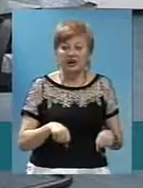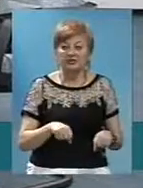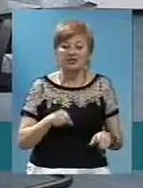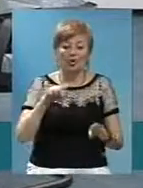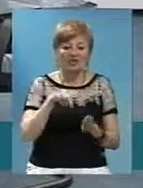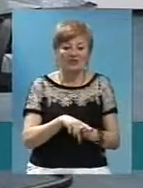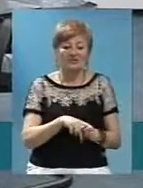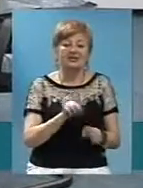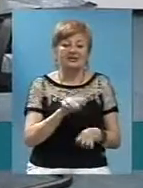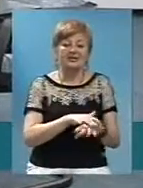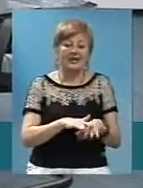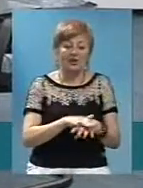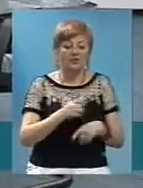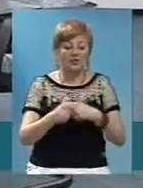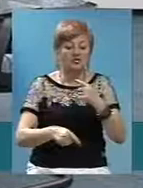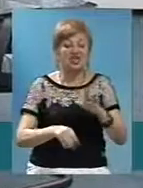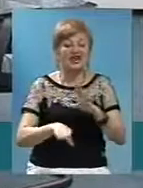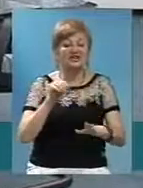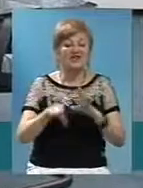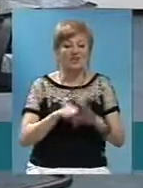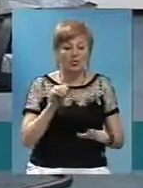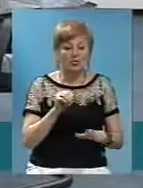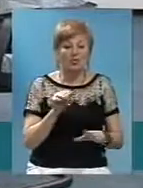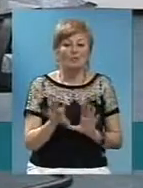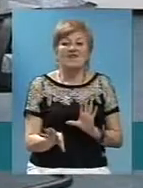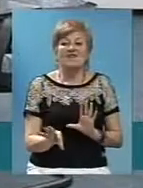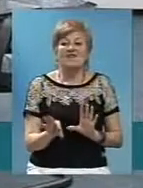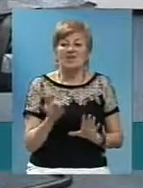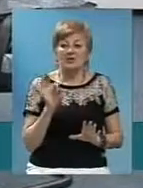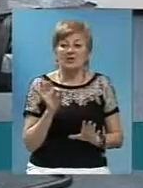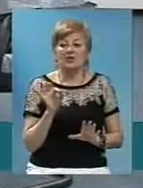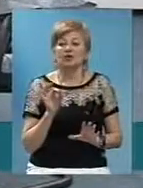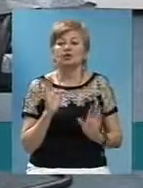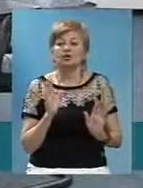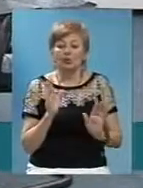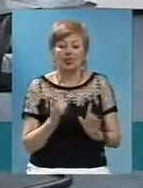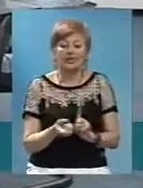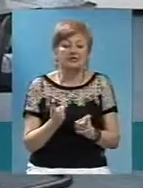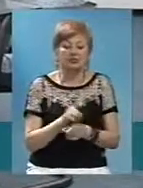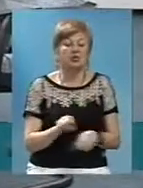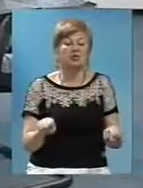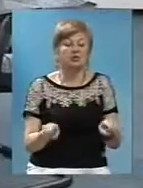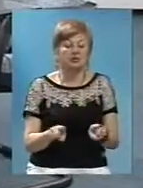уповноважена народом через вибори, обирається, і змінити її можна лише ось таким чином.